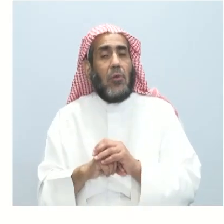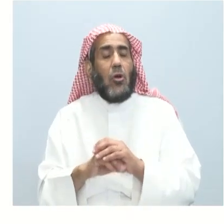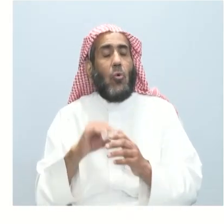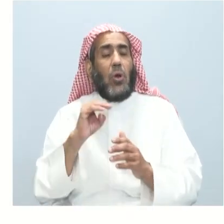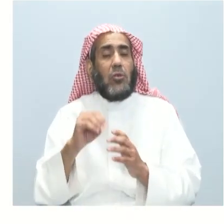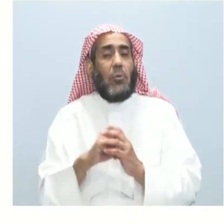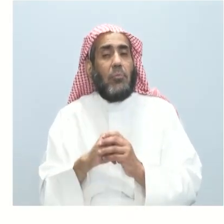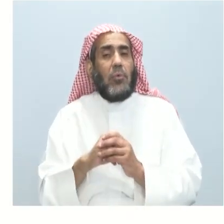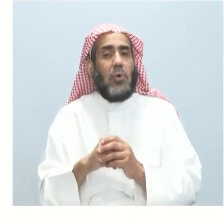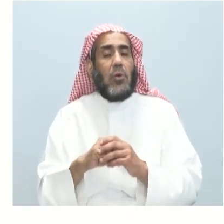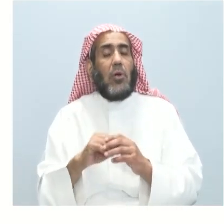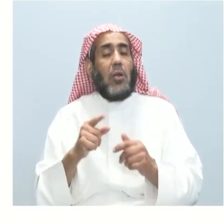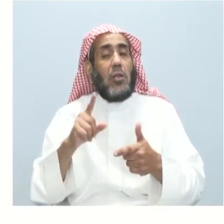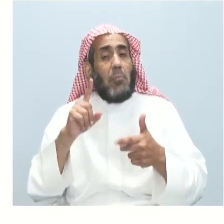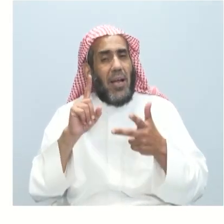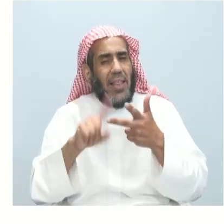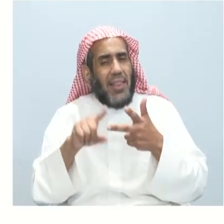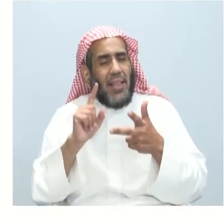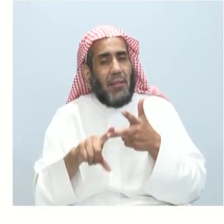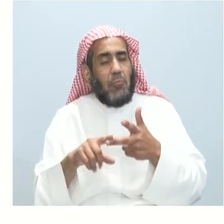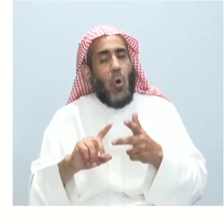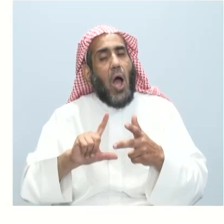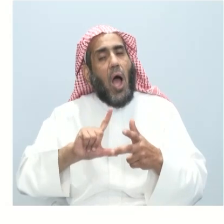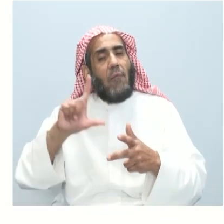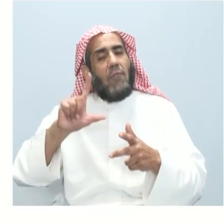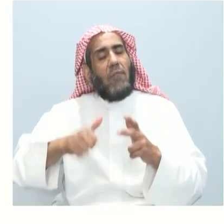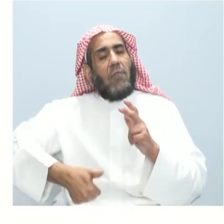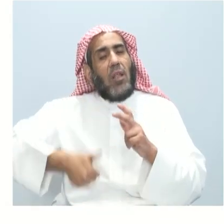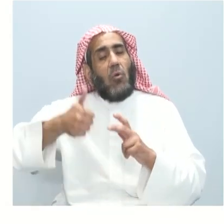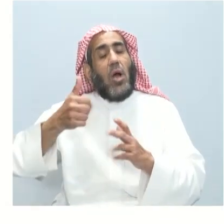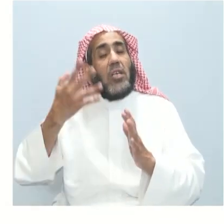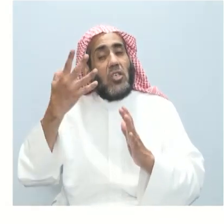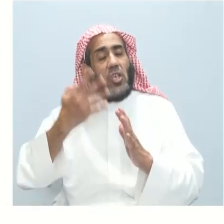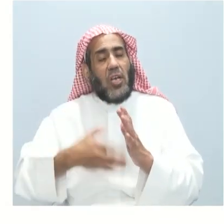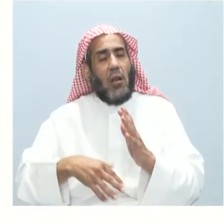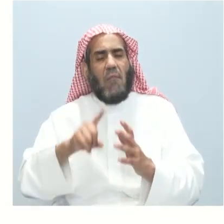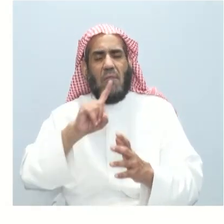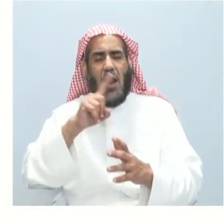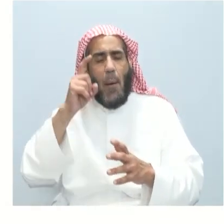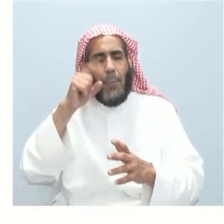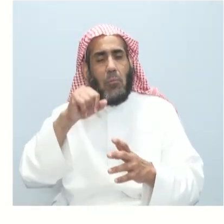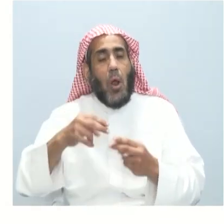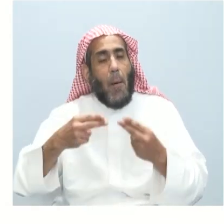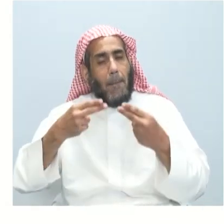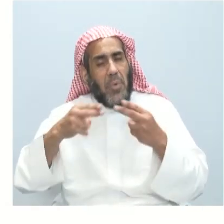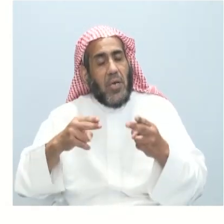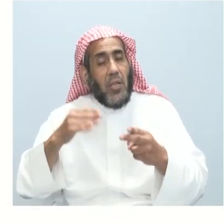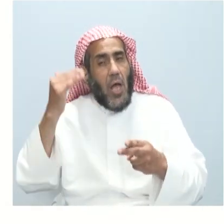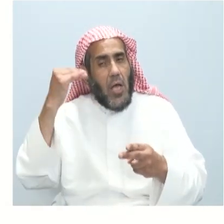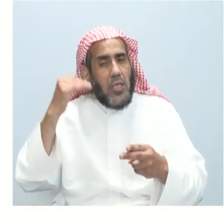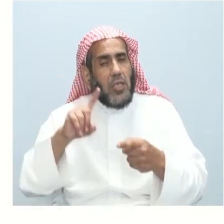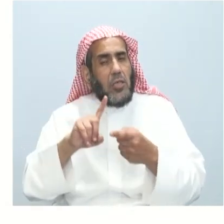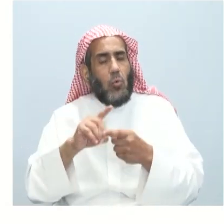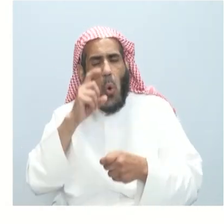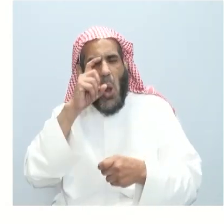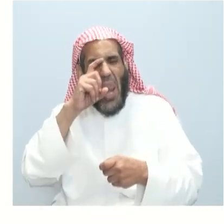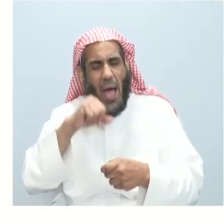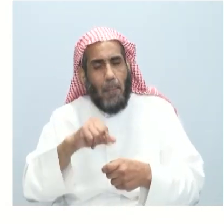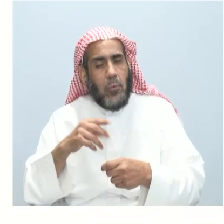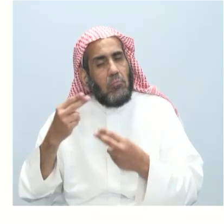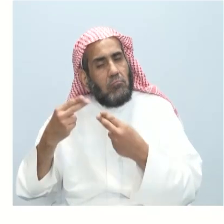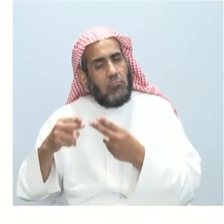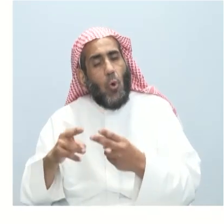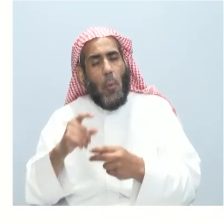والجواب العباره الثالثه اصوب شرعا فلا بد من رضا المراه ولا بد ان